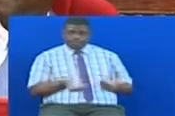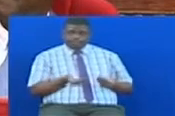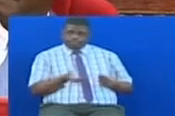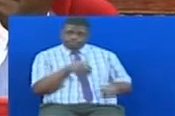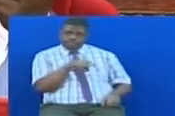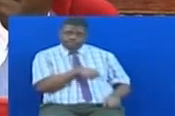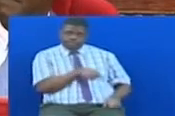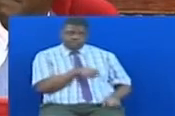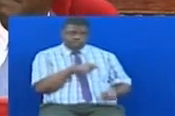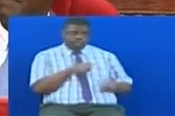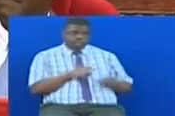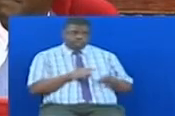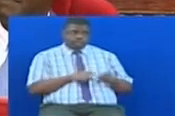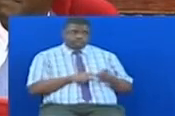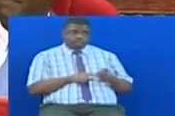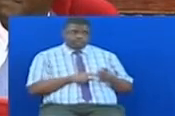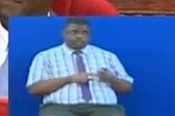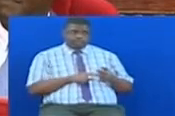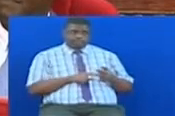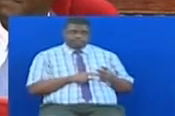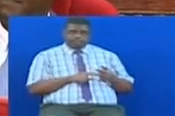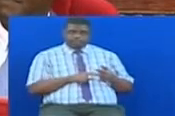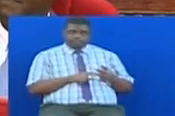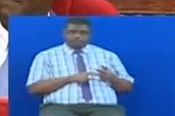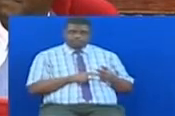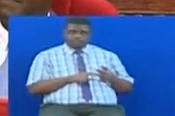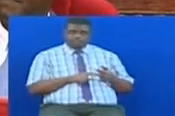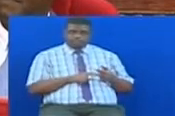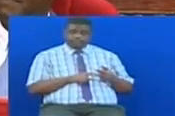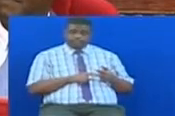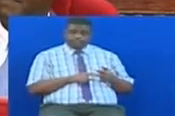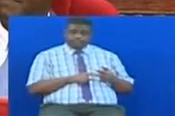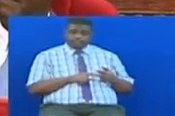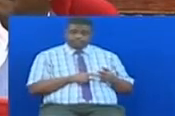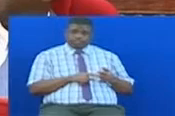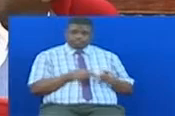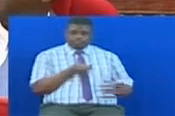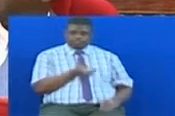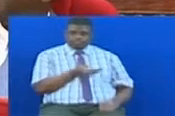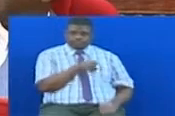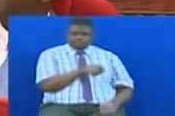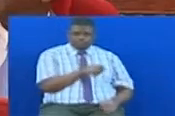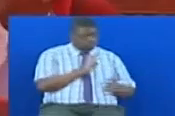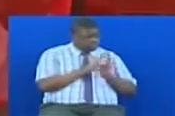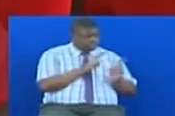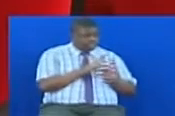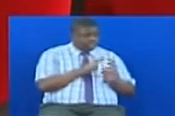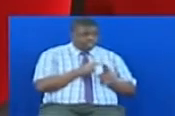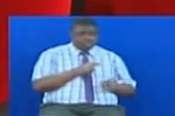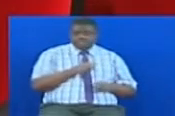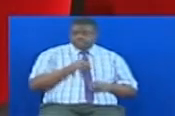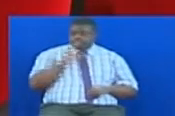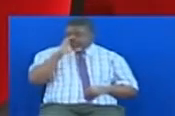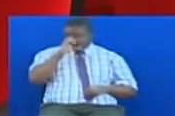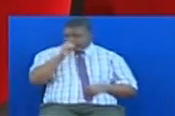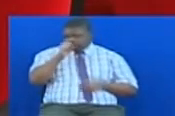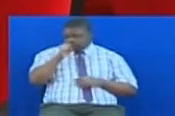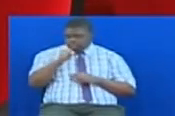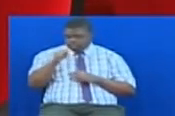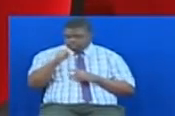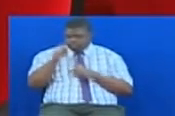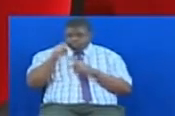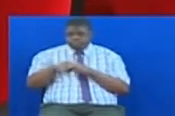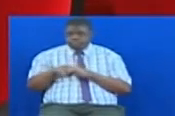Wewe unajifungia, unasema tulete, walete watu tenda. Wewe unasema una 200, na siri zikivuja mle ndani,